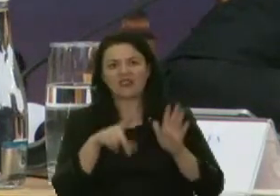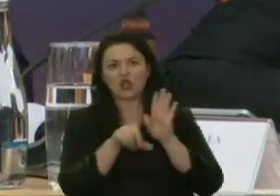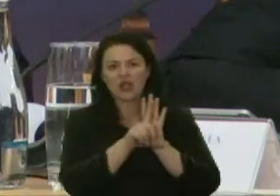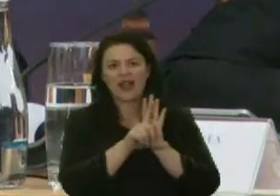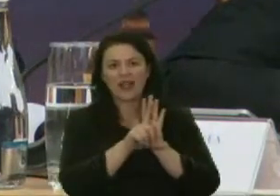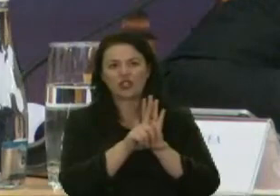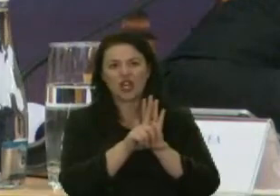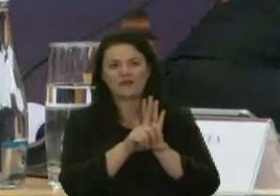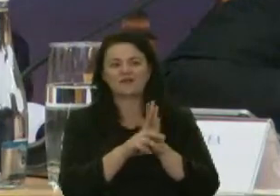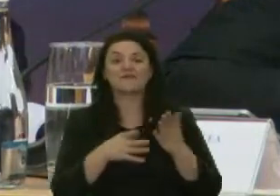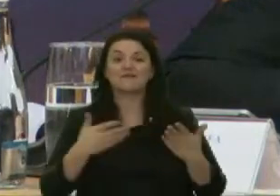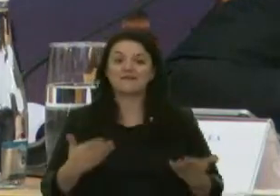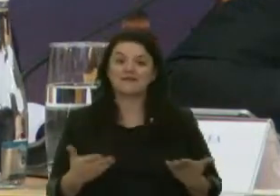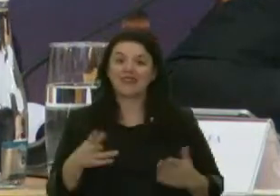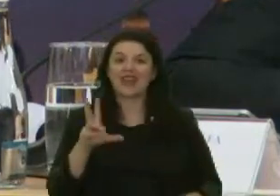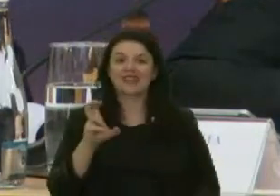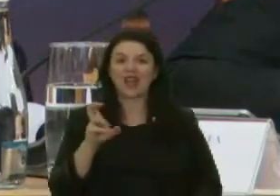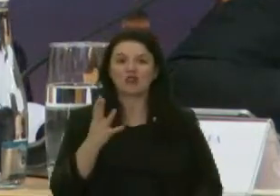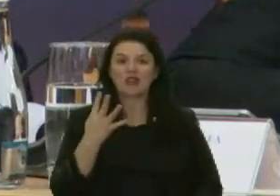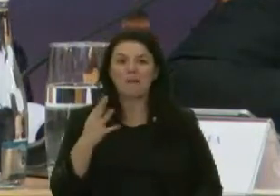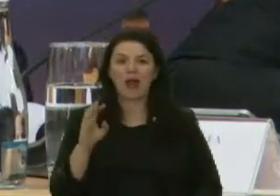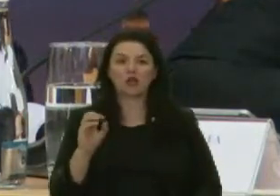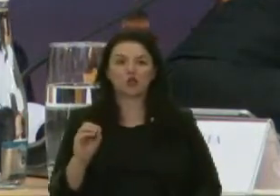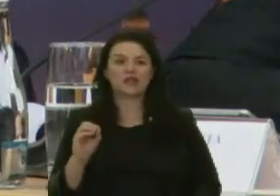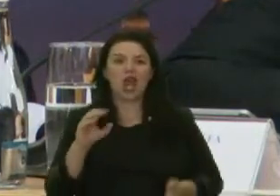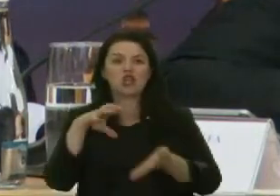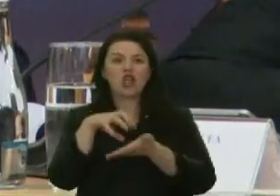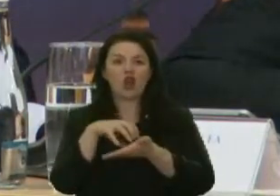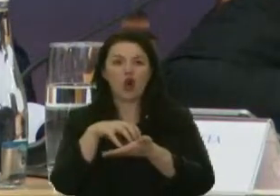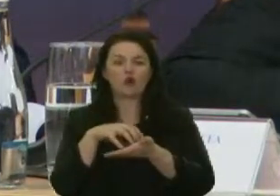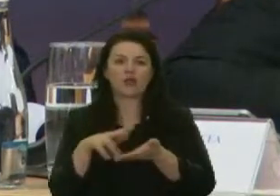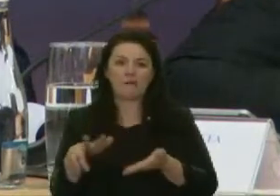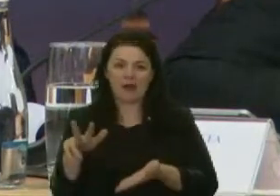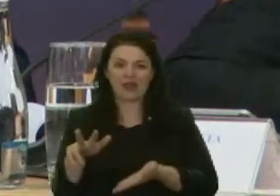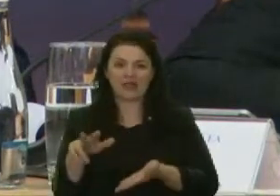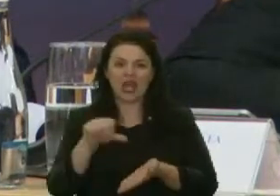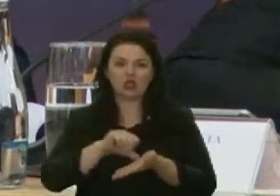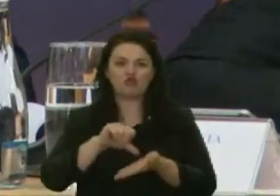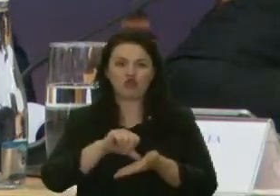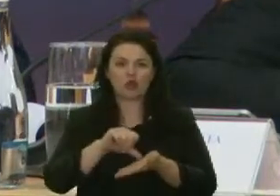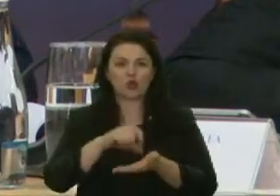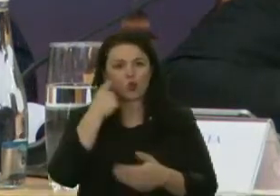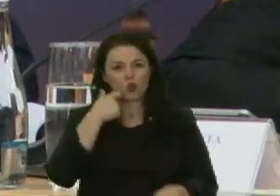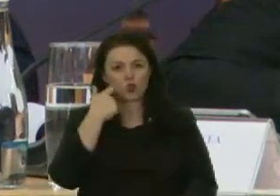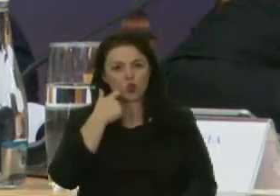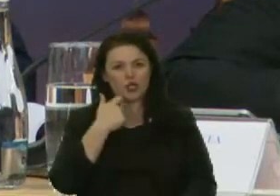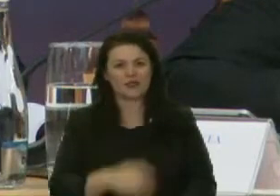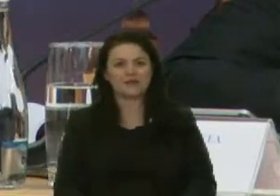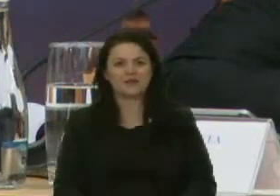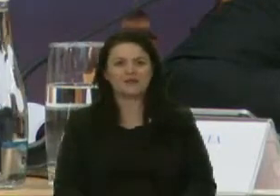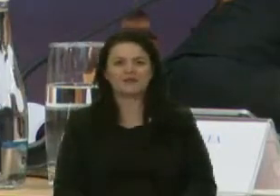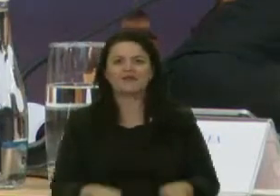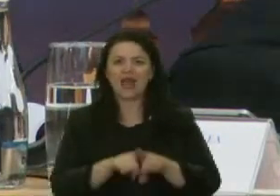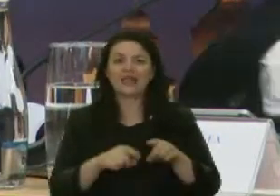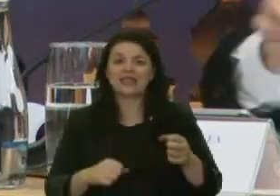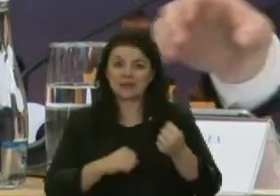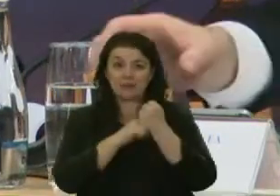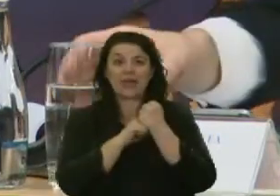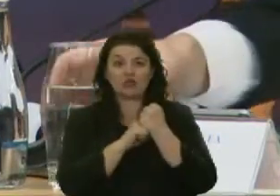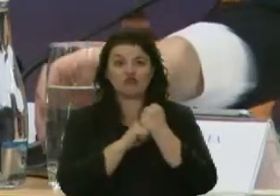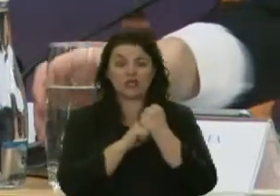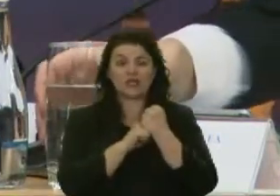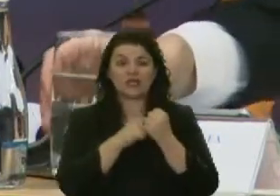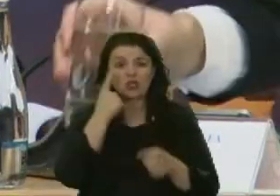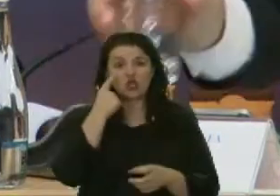Deci încă 340 de locuri de parcare care vor veni în centrul în centrul Clujului de asemenea sprijin cât pot și